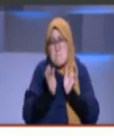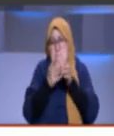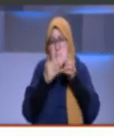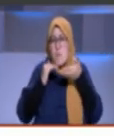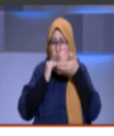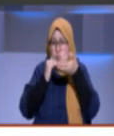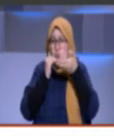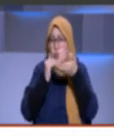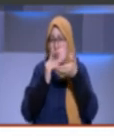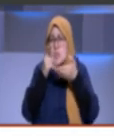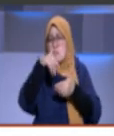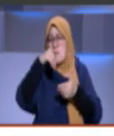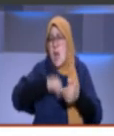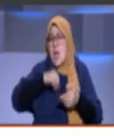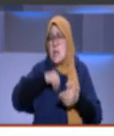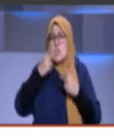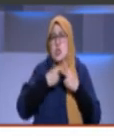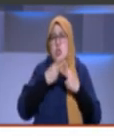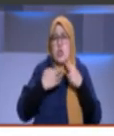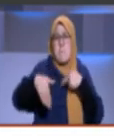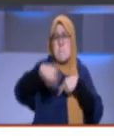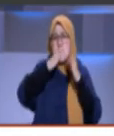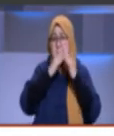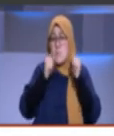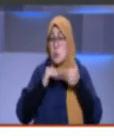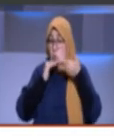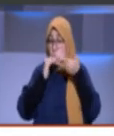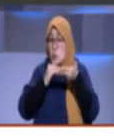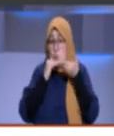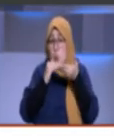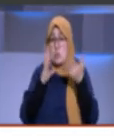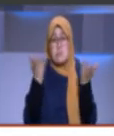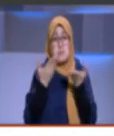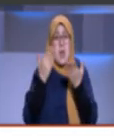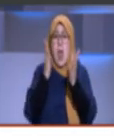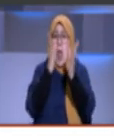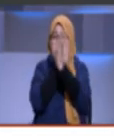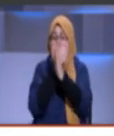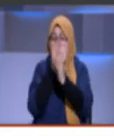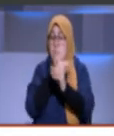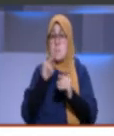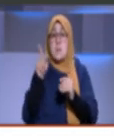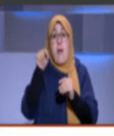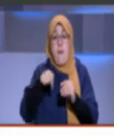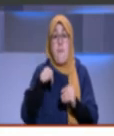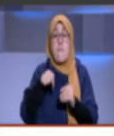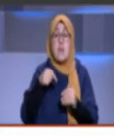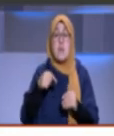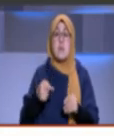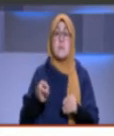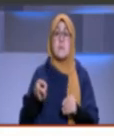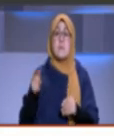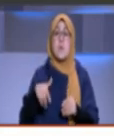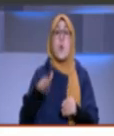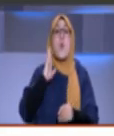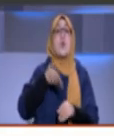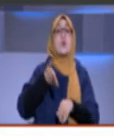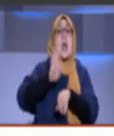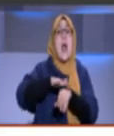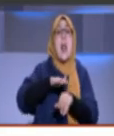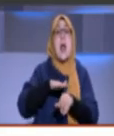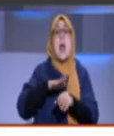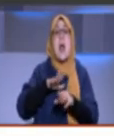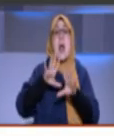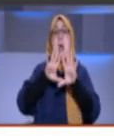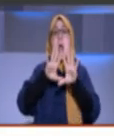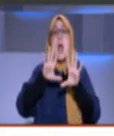مساعدات لوجستية بتقدم حتى خلف الستار، في قدرة على التمويه